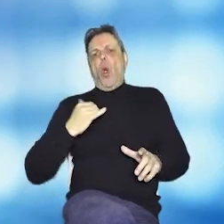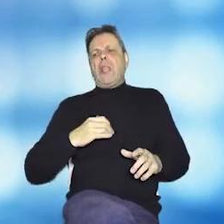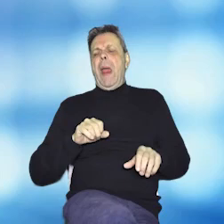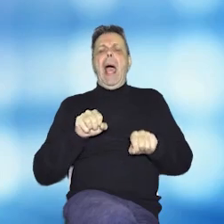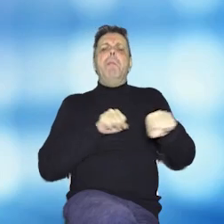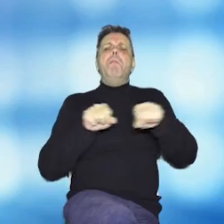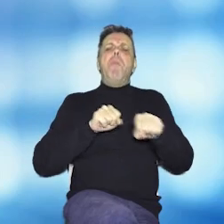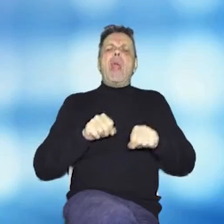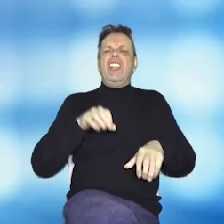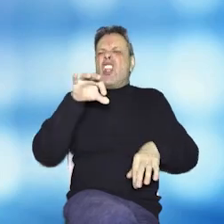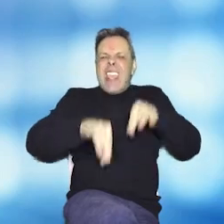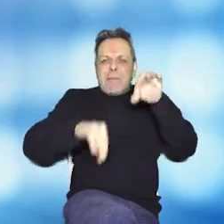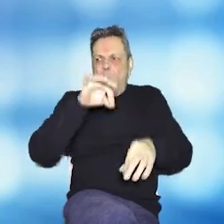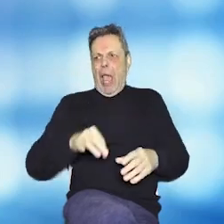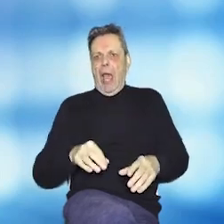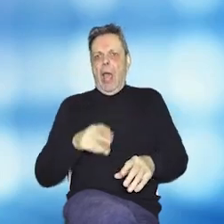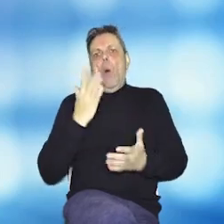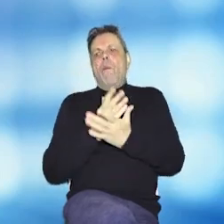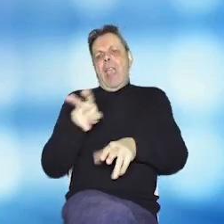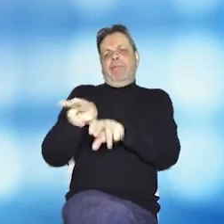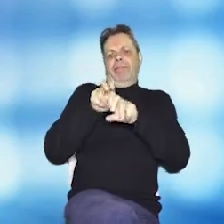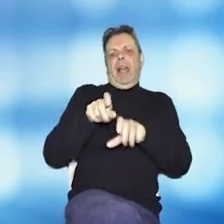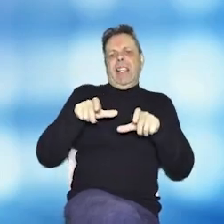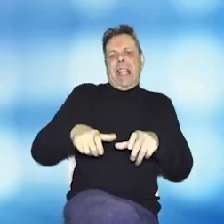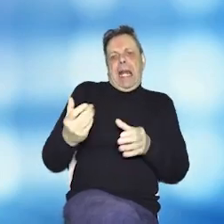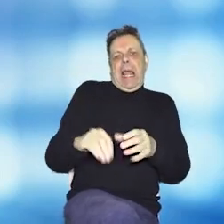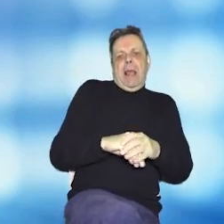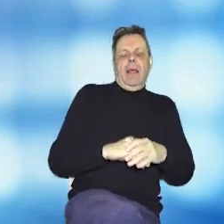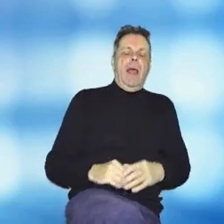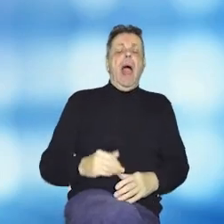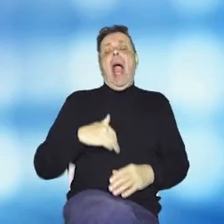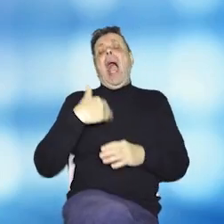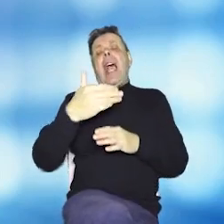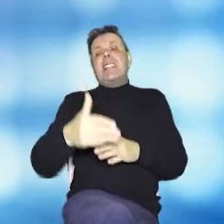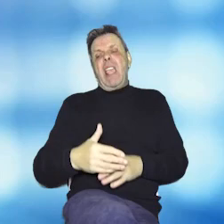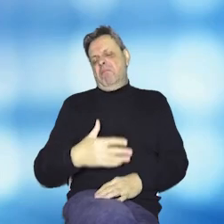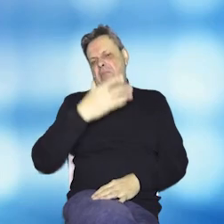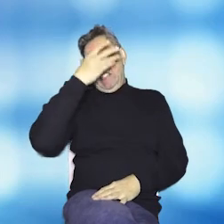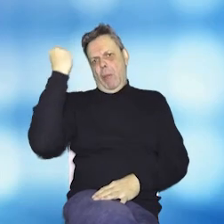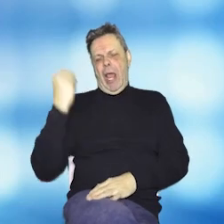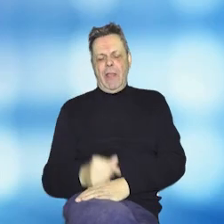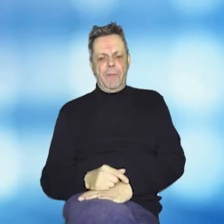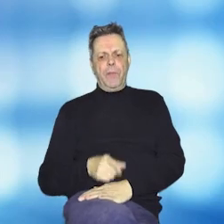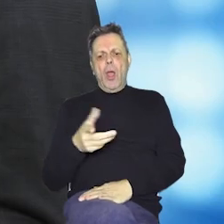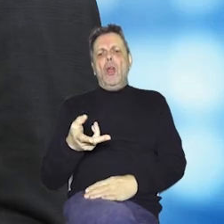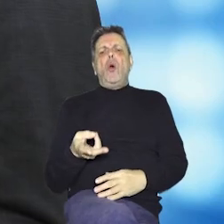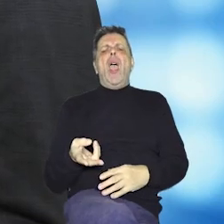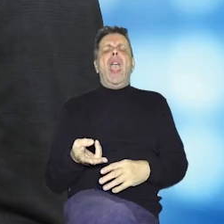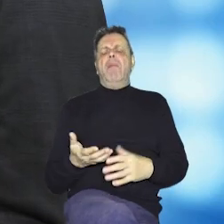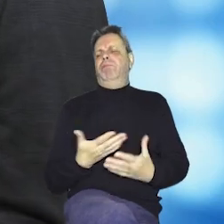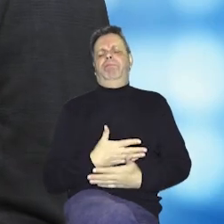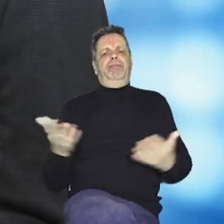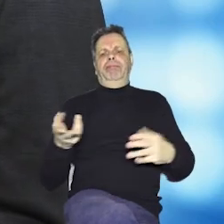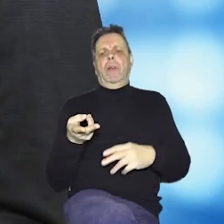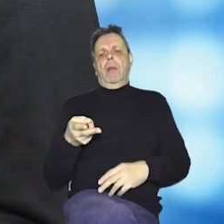političkih izbora, u takvim nekim situacijama, a onda se na njih zaboravi. Tu je velika manipulacija sa tim